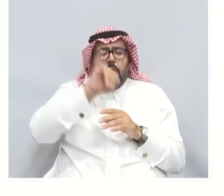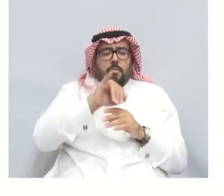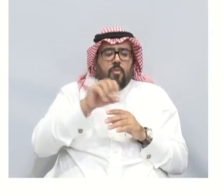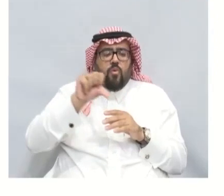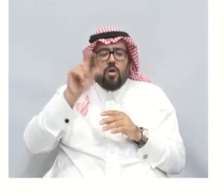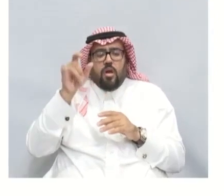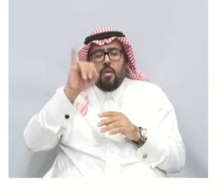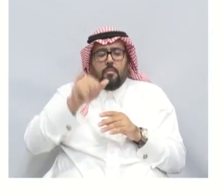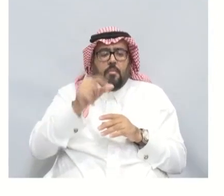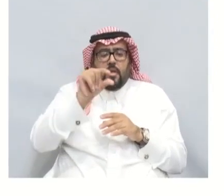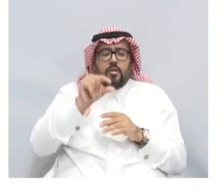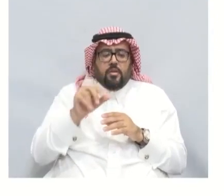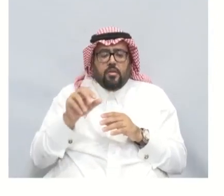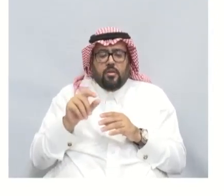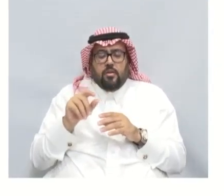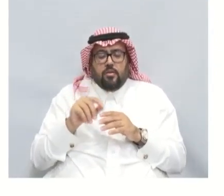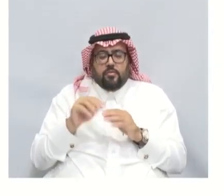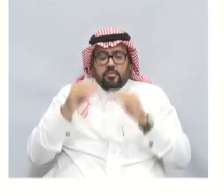رماد. بالآسكا عام